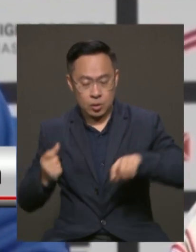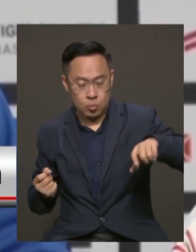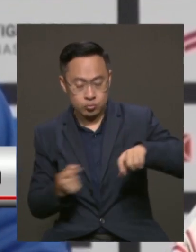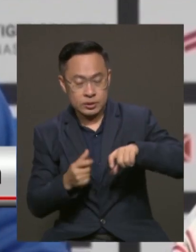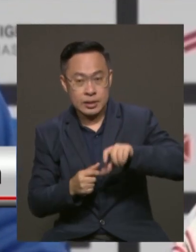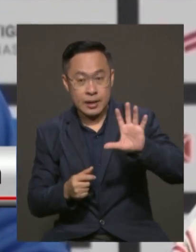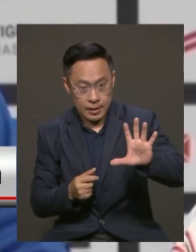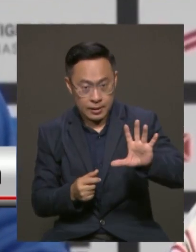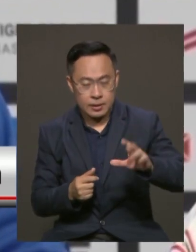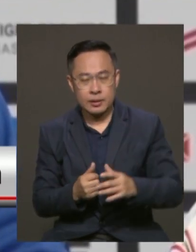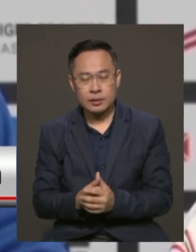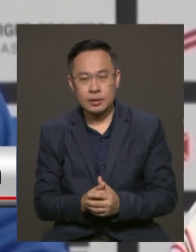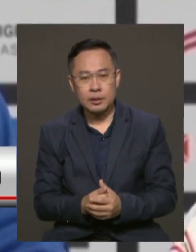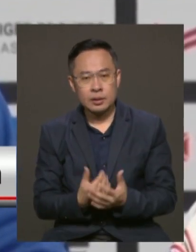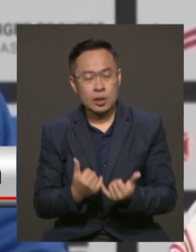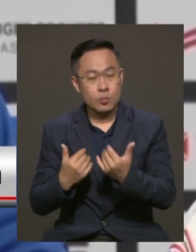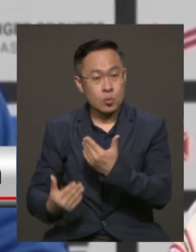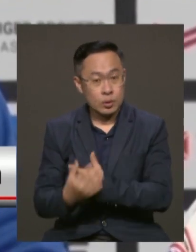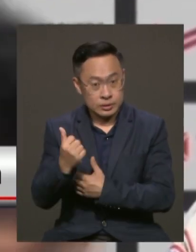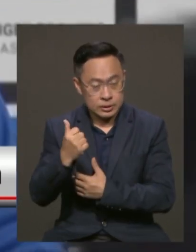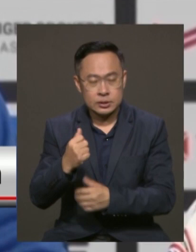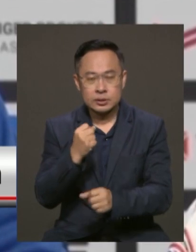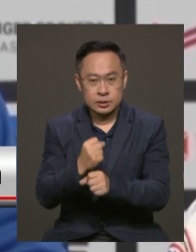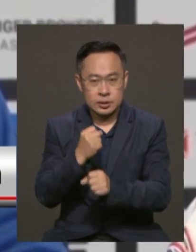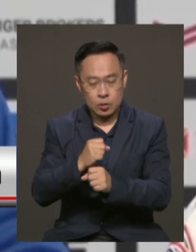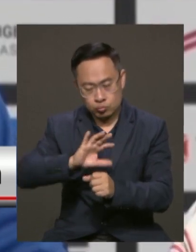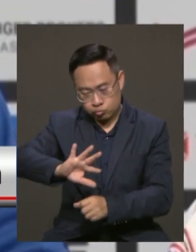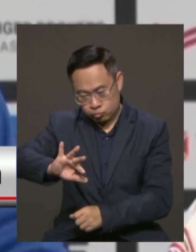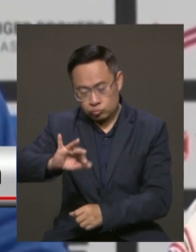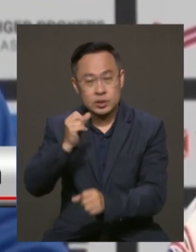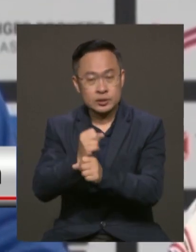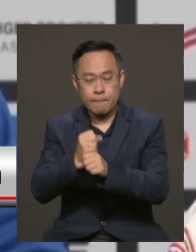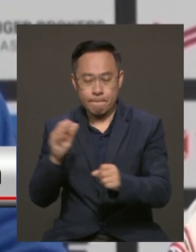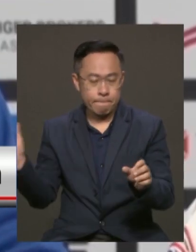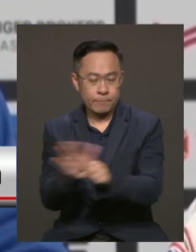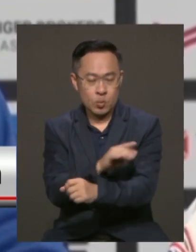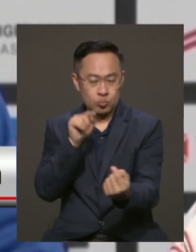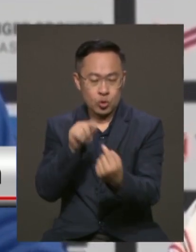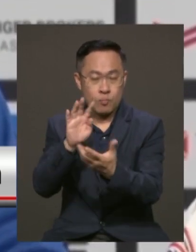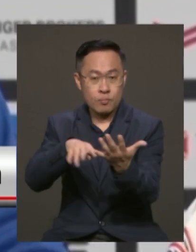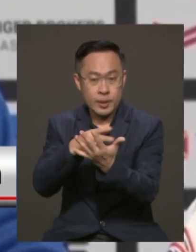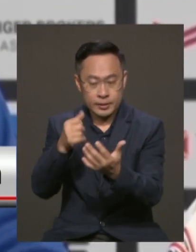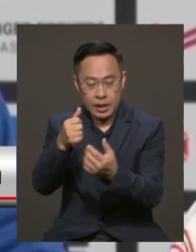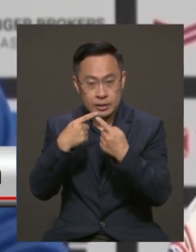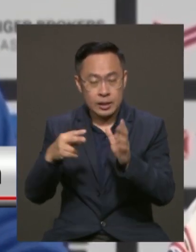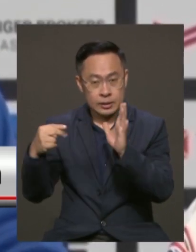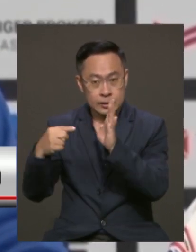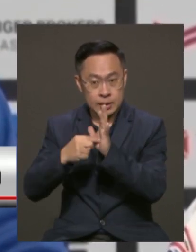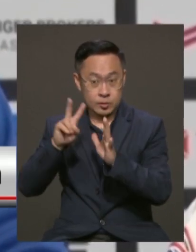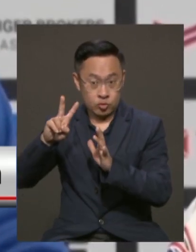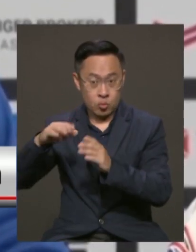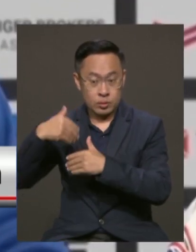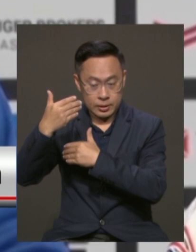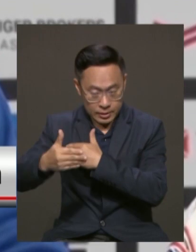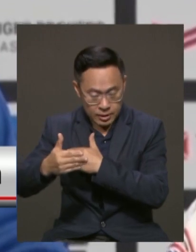ประตูซึ่งถือว่าเป็นงานของเราแล้วก็มันก็ประสบความสำเร็จและตอนนี้เราต้องมองเกมต่อไปแล้วก็เตรียมตัวให้พร้อ